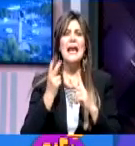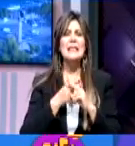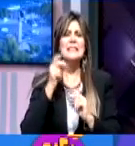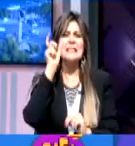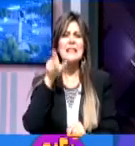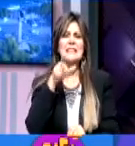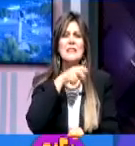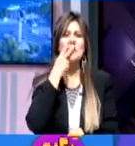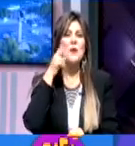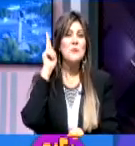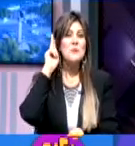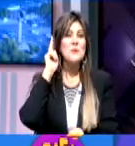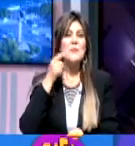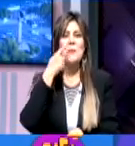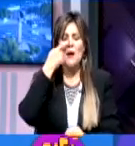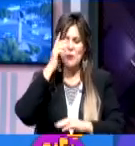بتحظى كل الاحترام